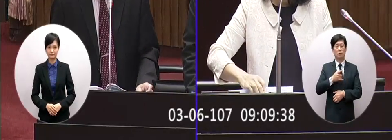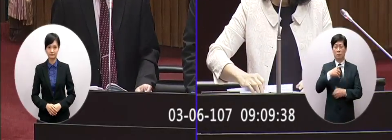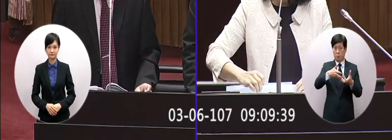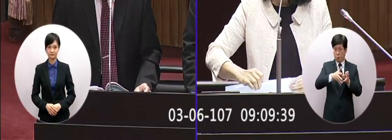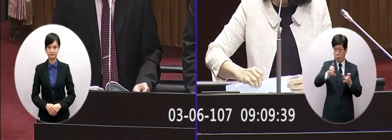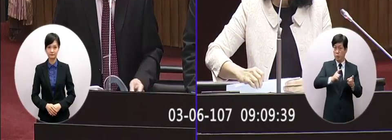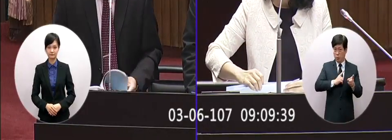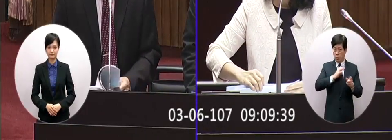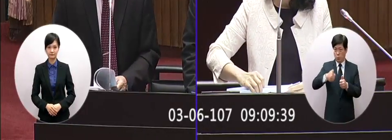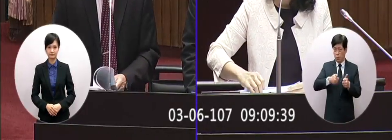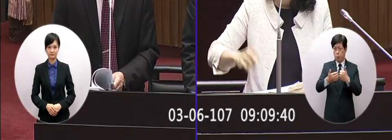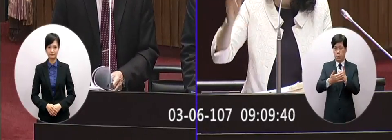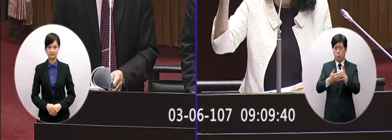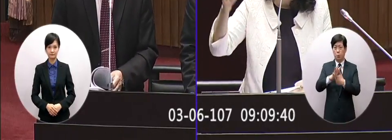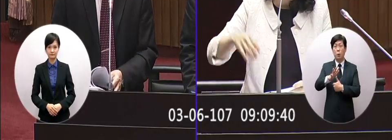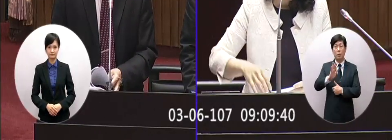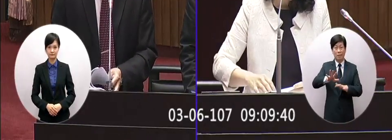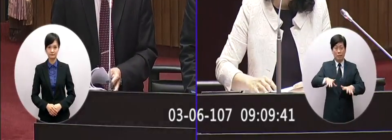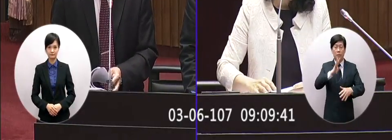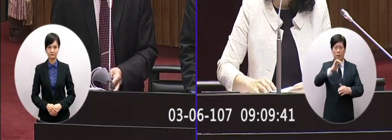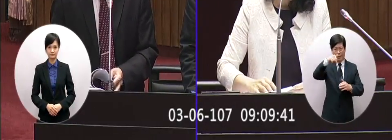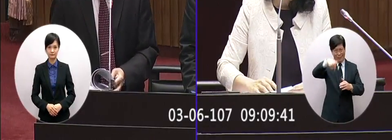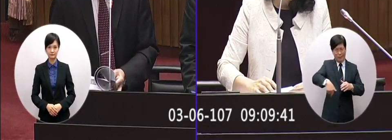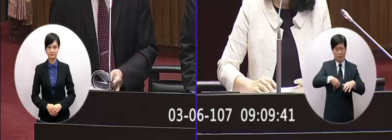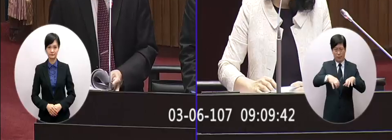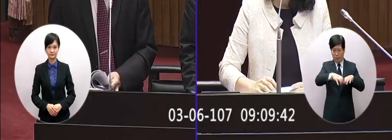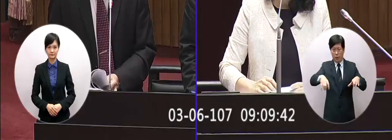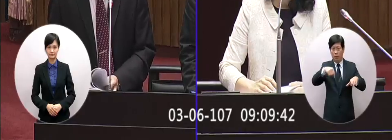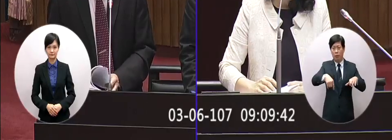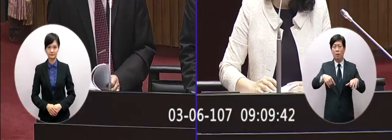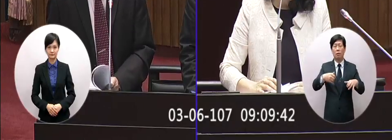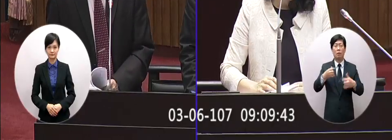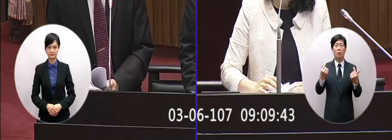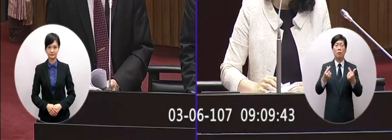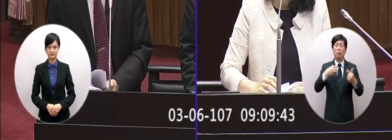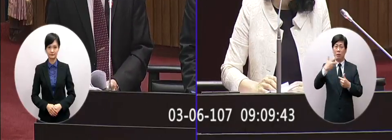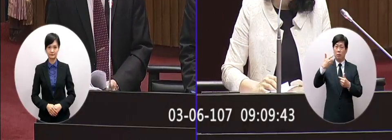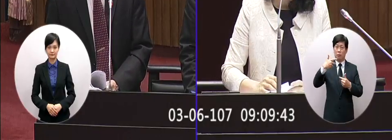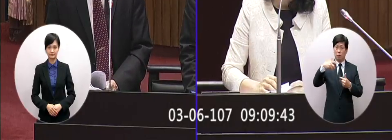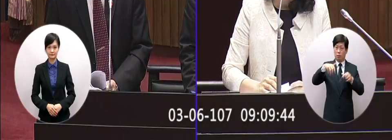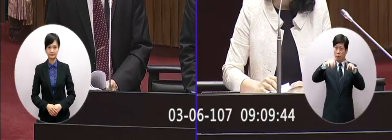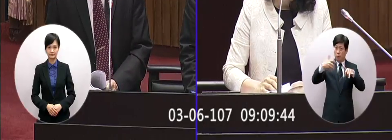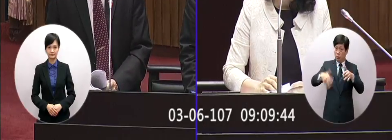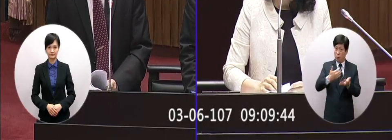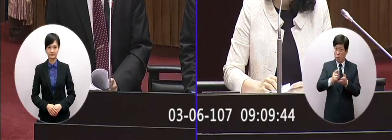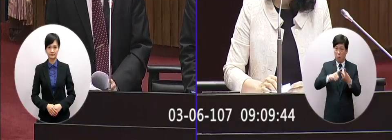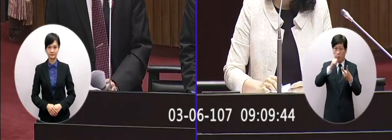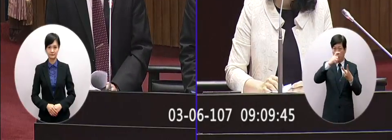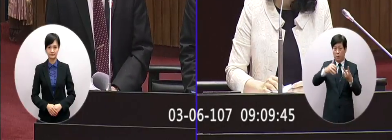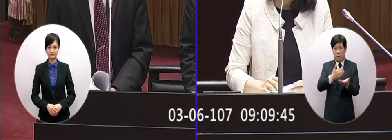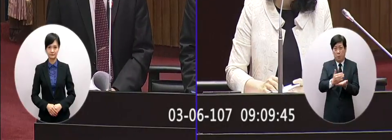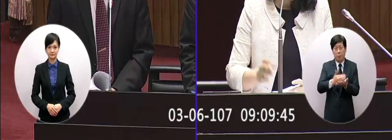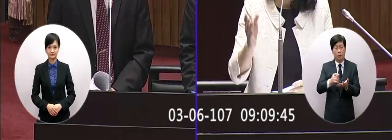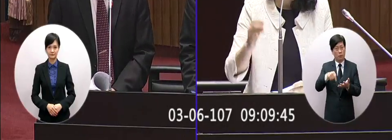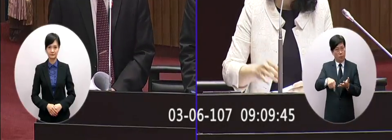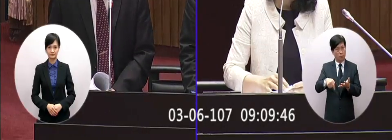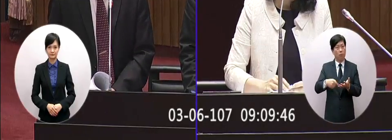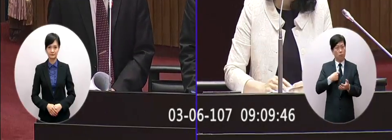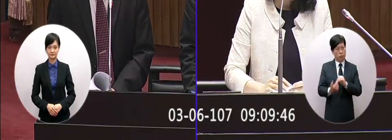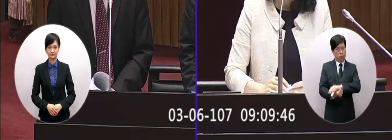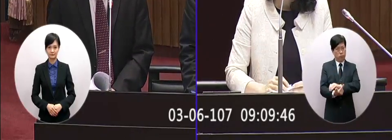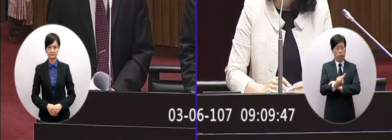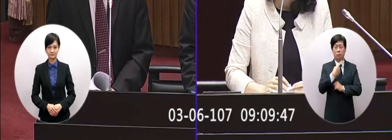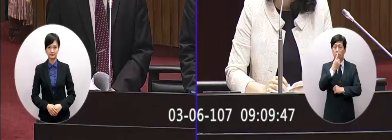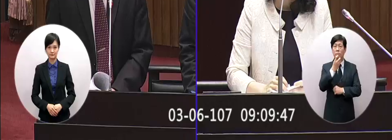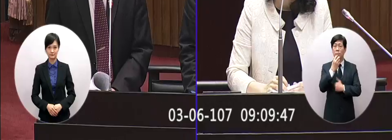部长您这边都在协助了。就是我们现在地下涵管的部分，无论是雨水的排水或者是污水的排水，好，这个部分要需